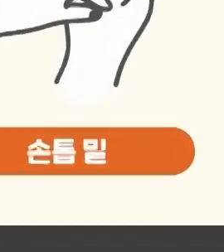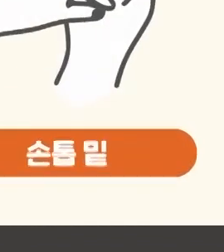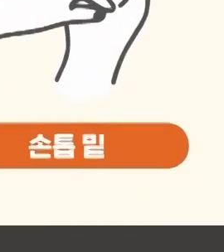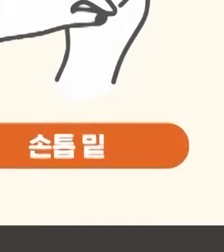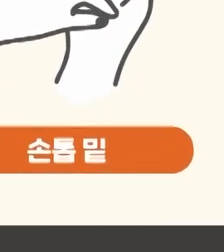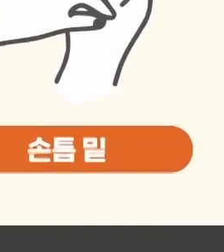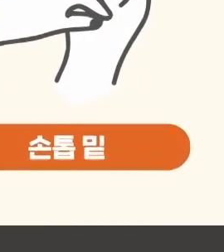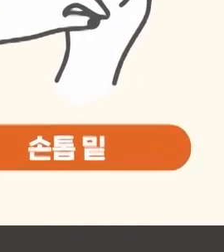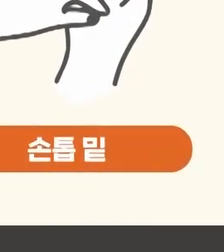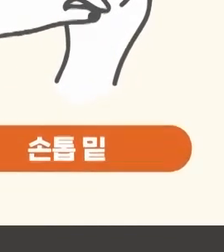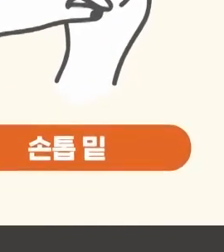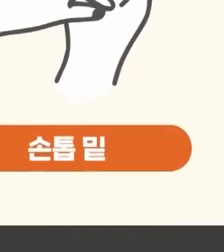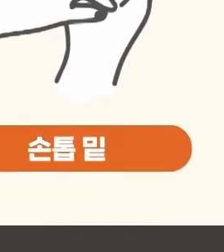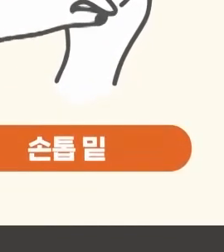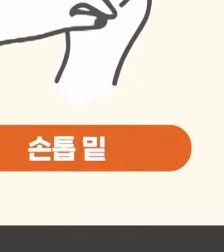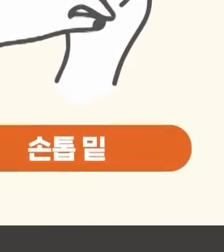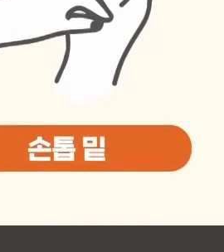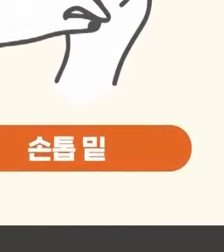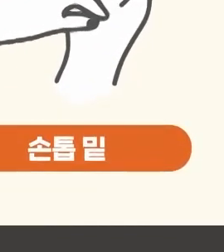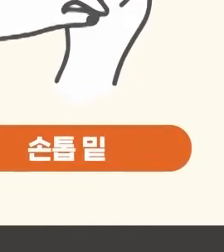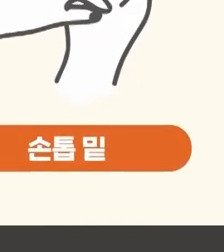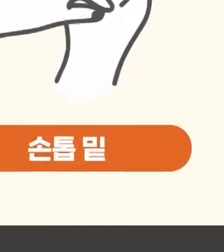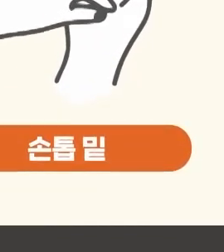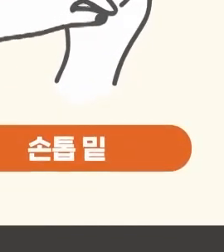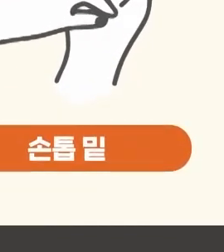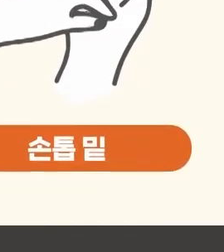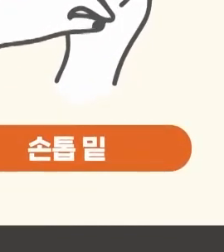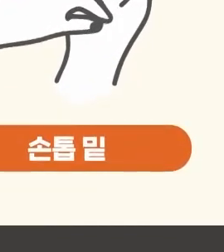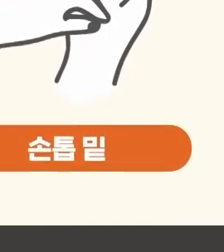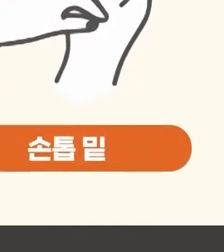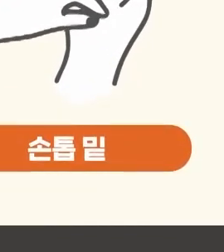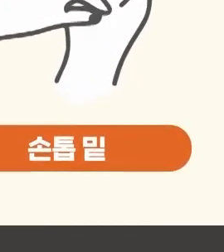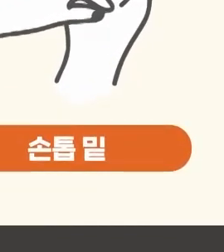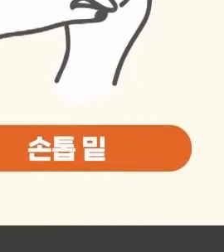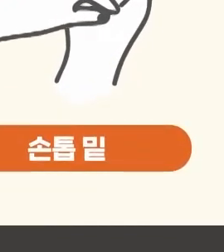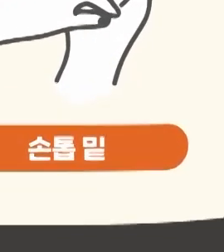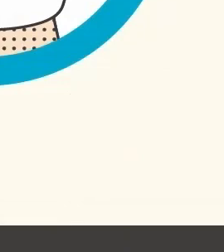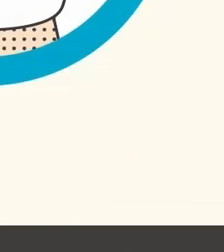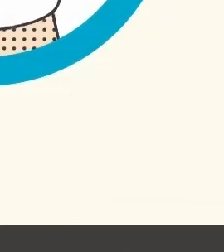올바른 손 씻기는 30초 이상 비누로 꼼꼼하게 씻어 주세요.